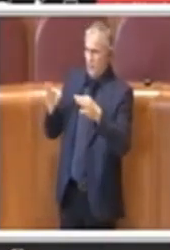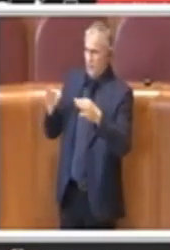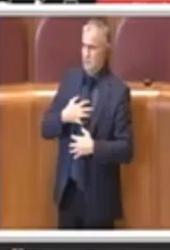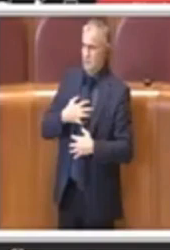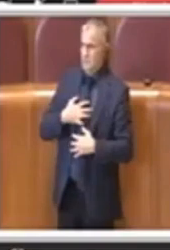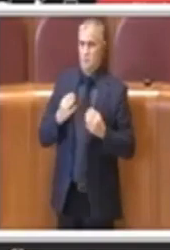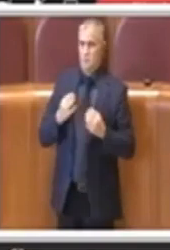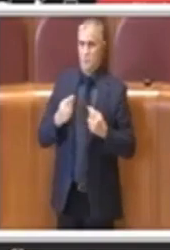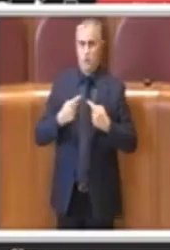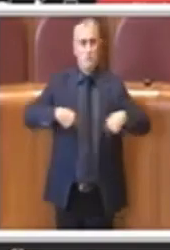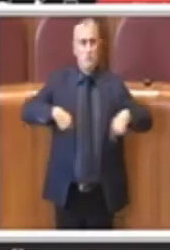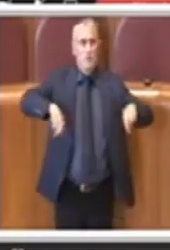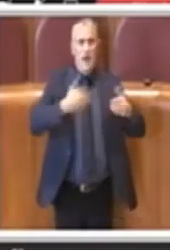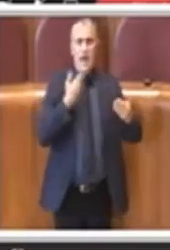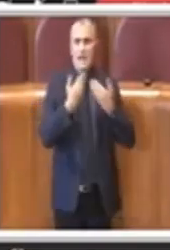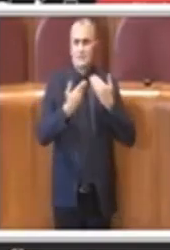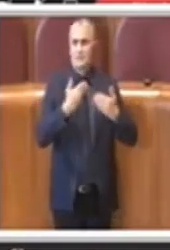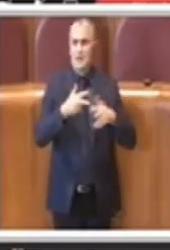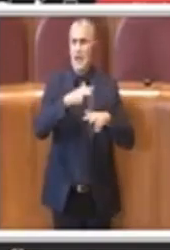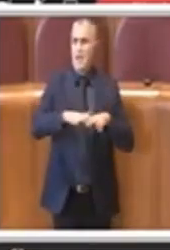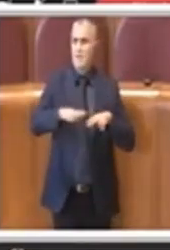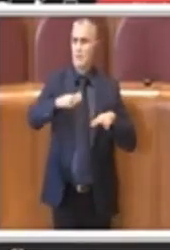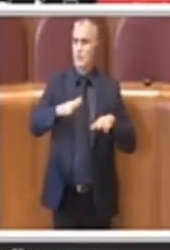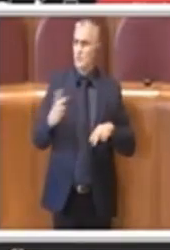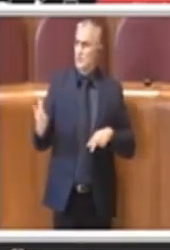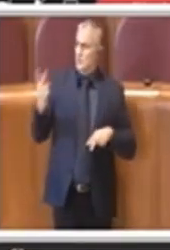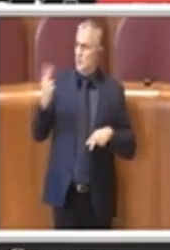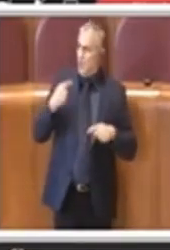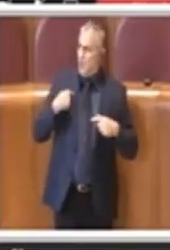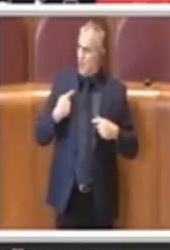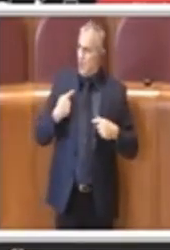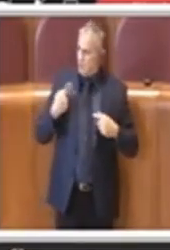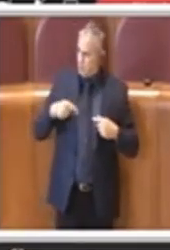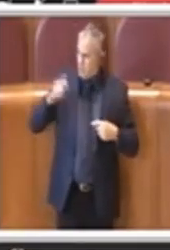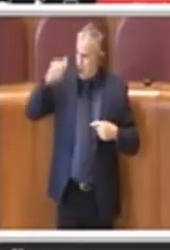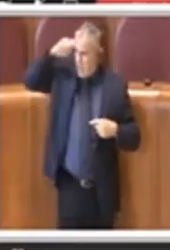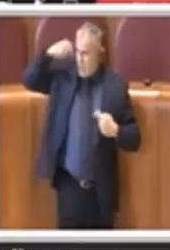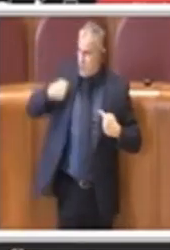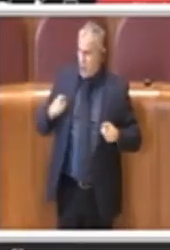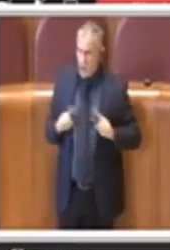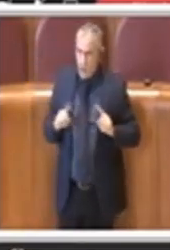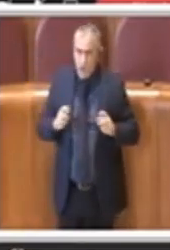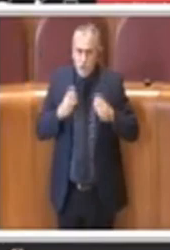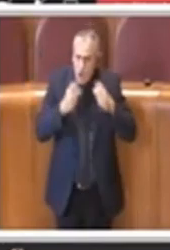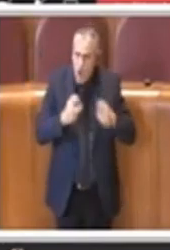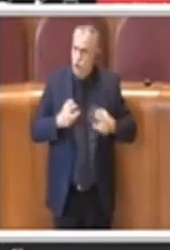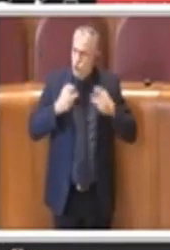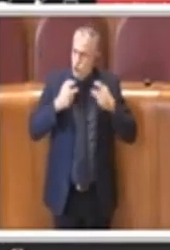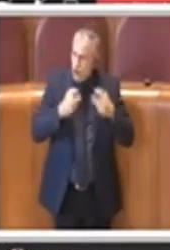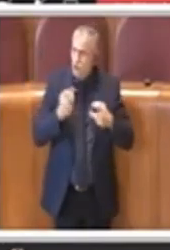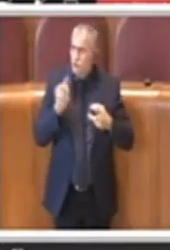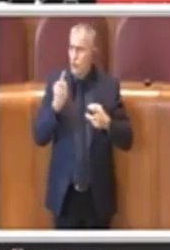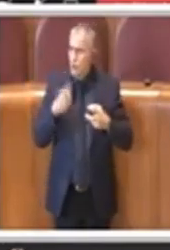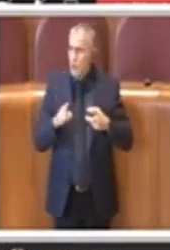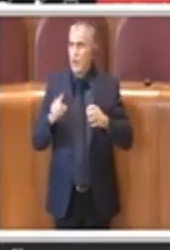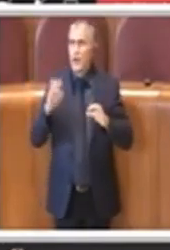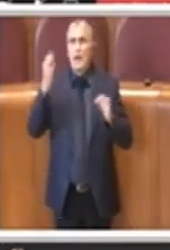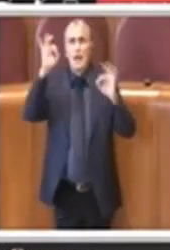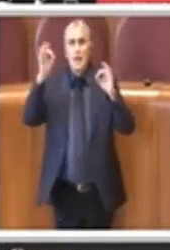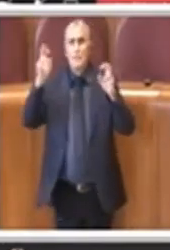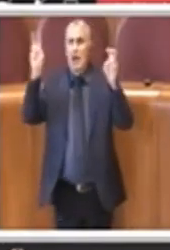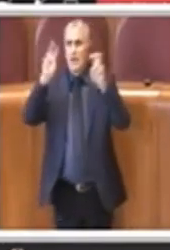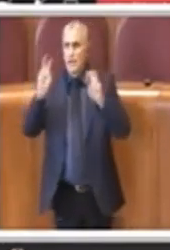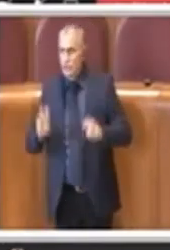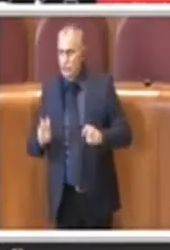un'assemblea capitolina che comunque sta facendo molti sforzi per portare dei risultati sull'efficientamento energetico, su un'economia